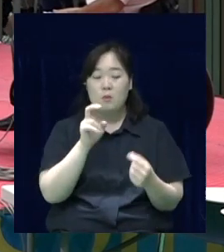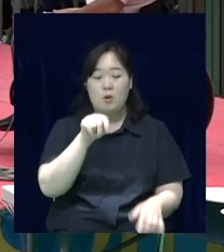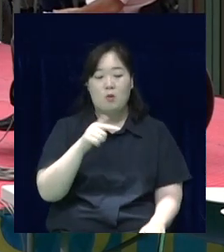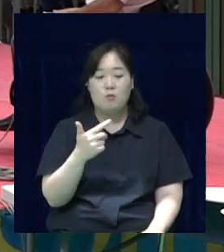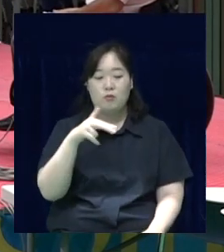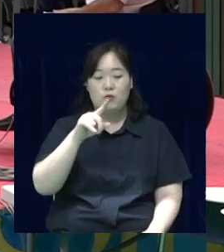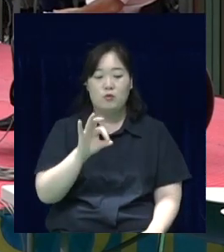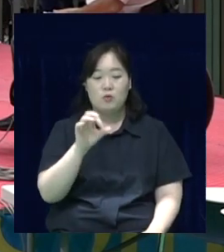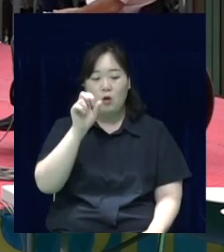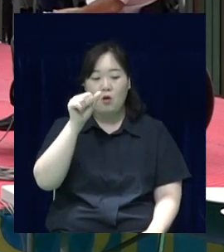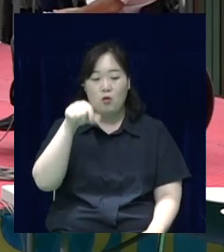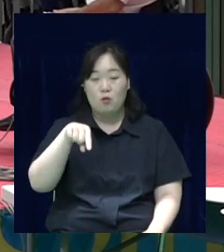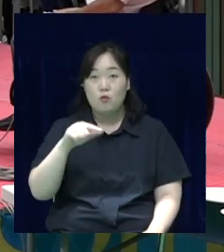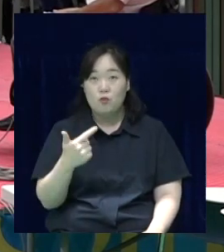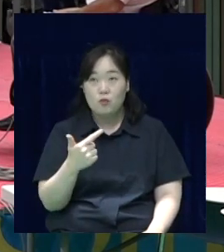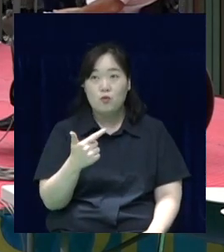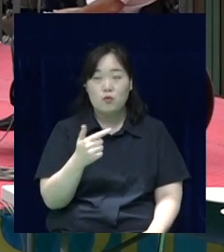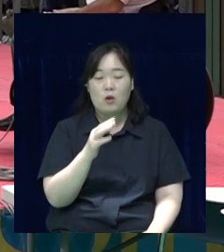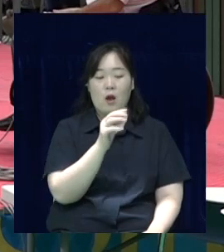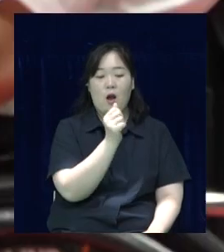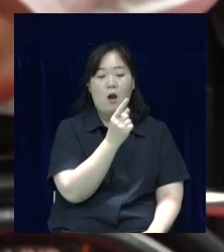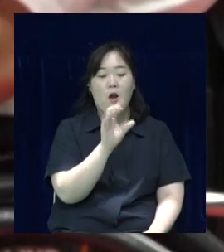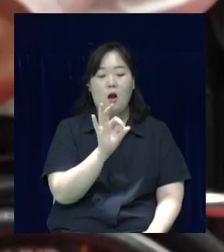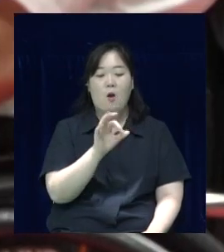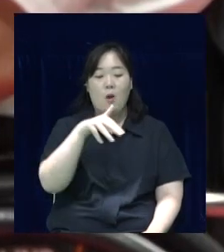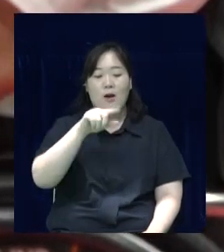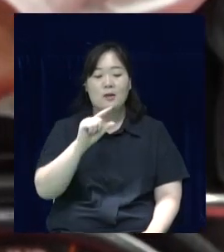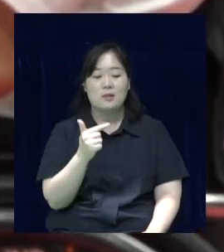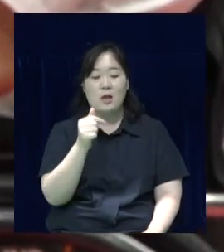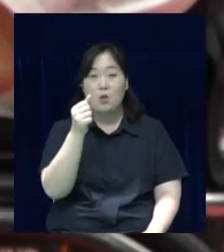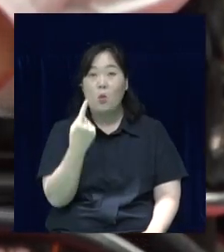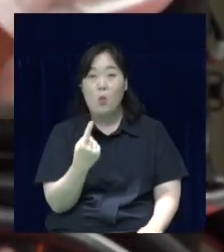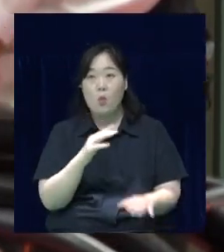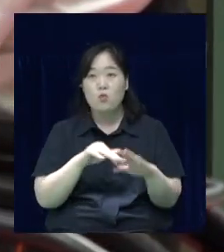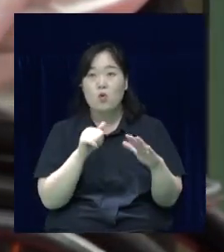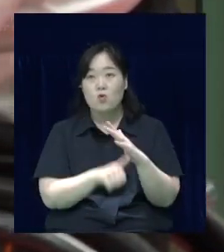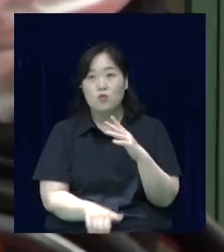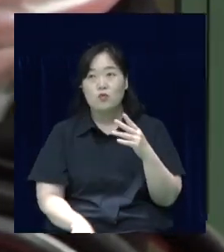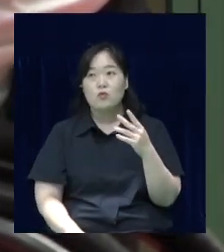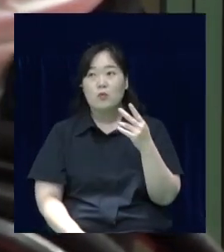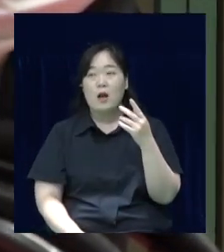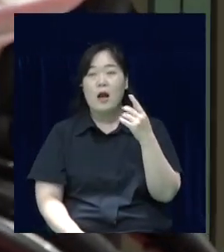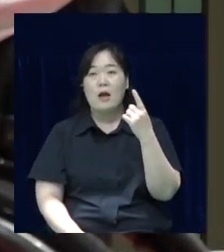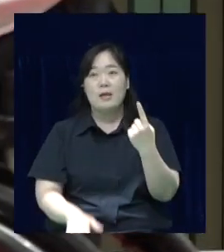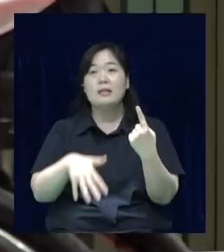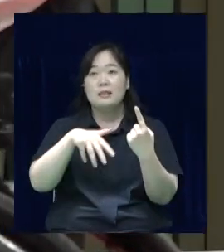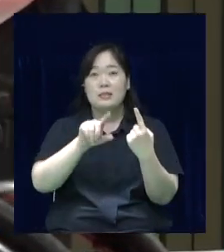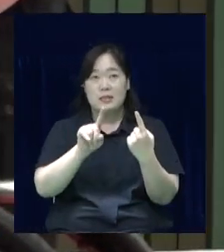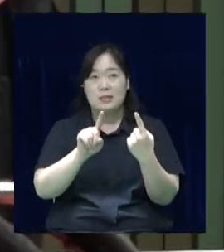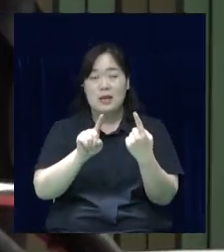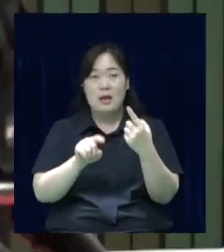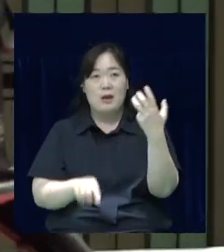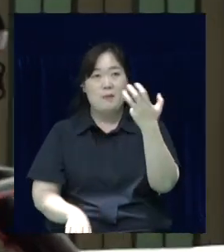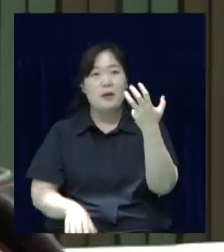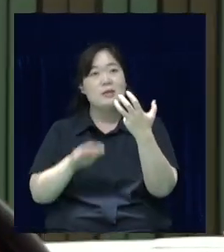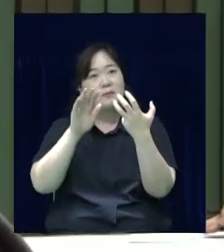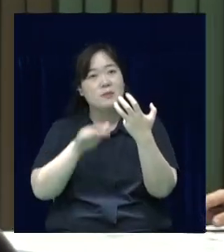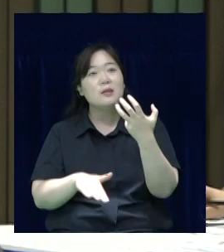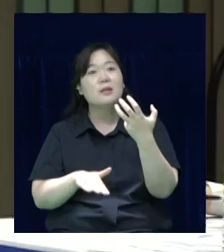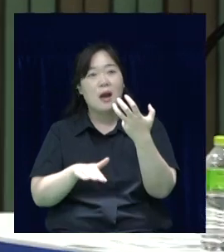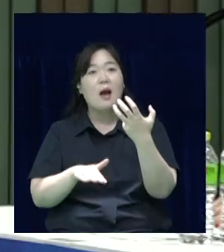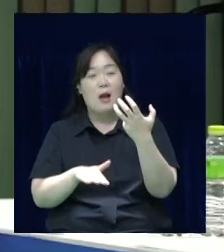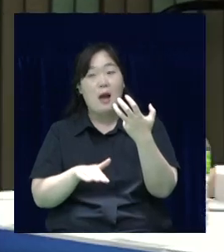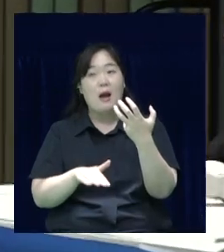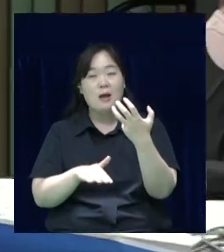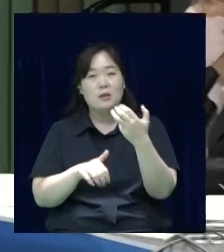선수와 황찬우 선수가 80kg급에서는 예. 이제 가장 또 좀 어느 정도 이제 이 순위권을 다툴 예정이